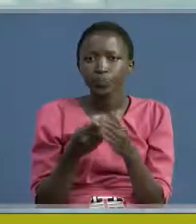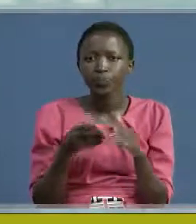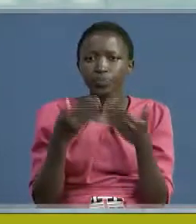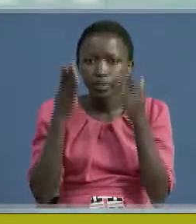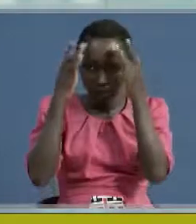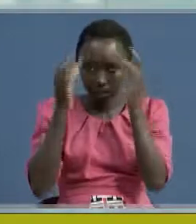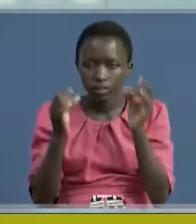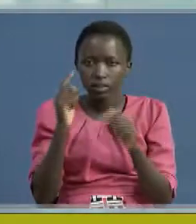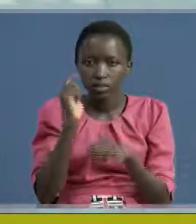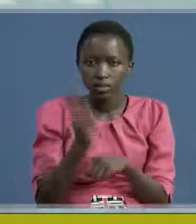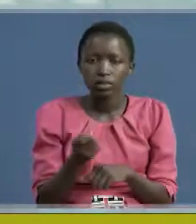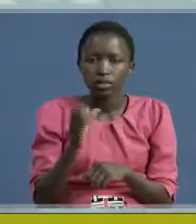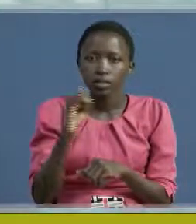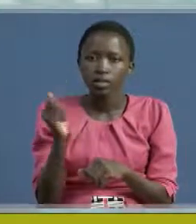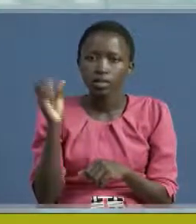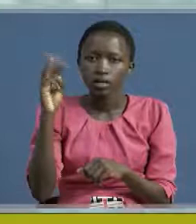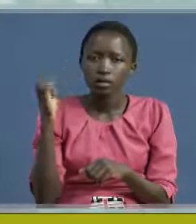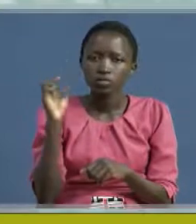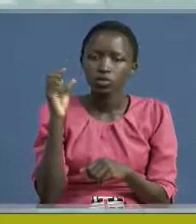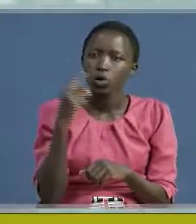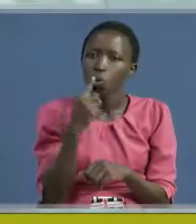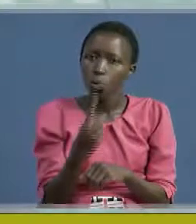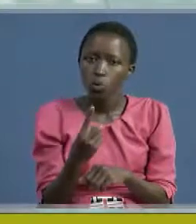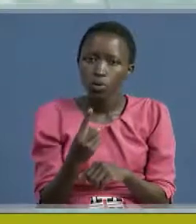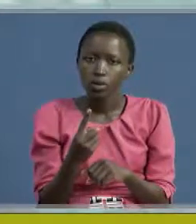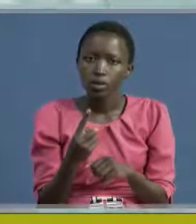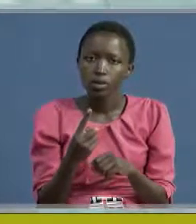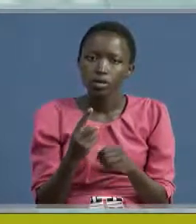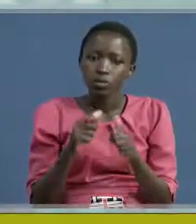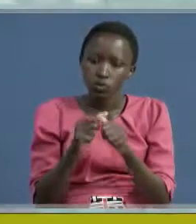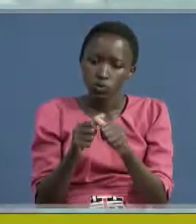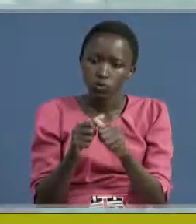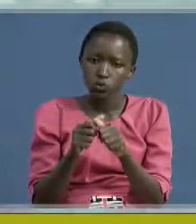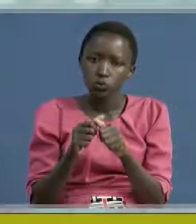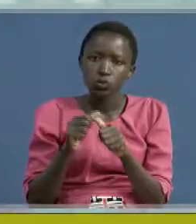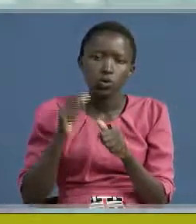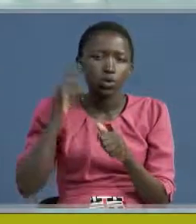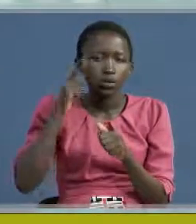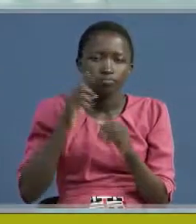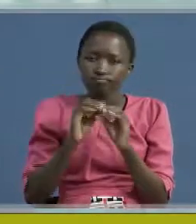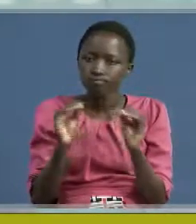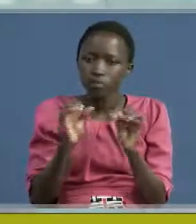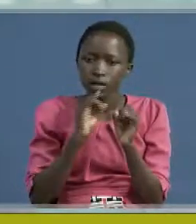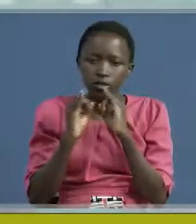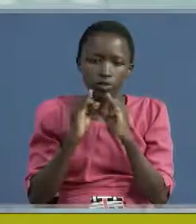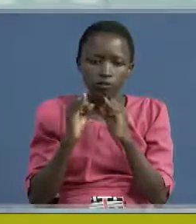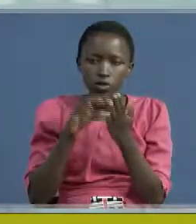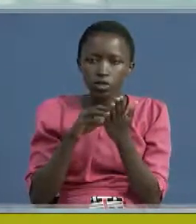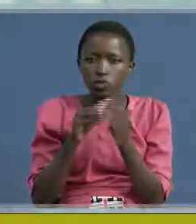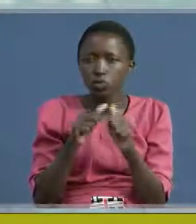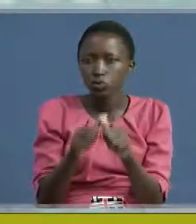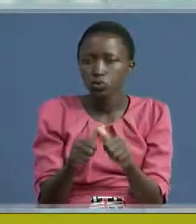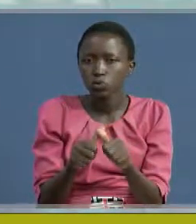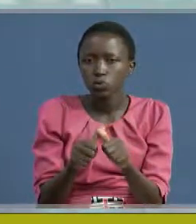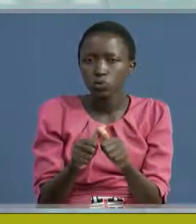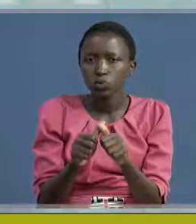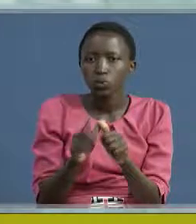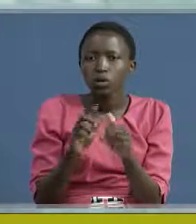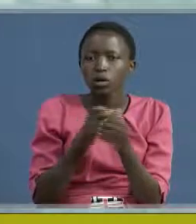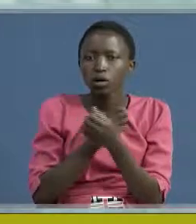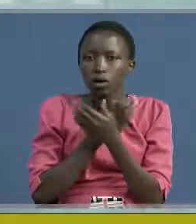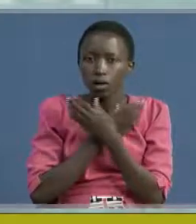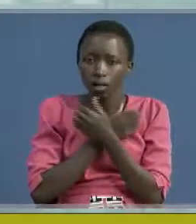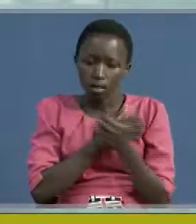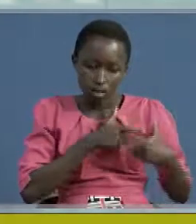uamuzi huo, Jaji James Wakiaga amemwagiza Maribe kutosoma habari wala kufanya mahojiano yote kesi inapoendelea. Na mpenzi